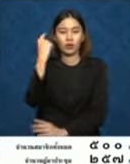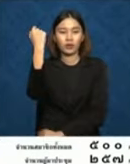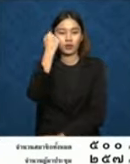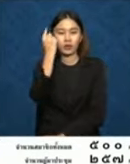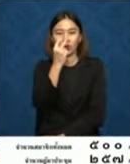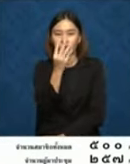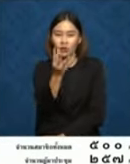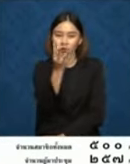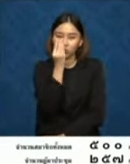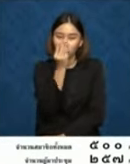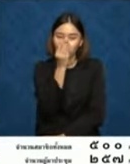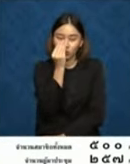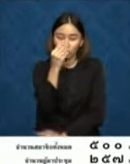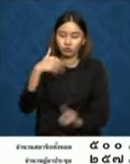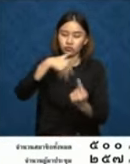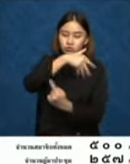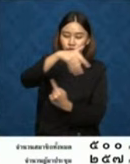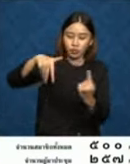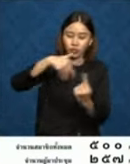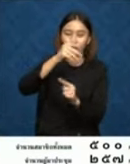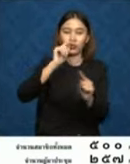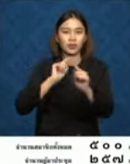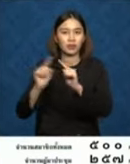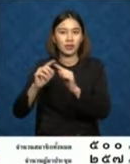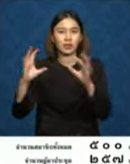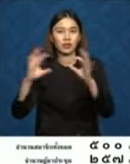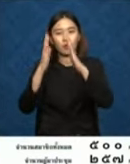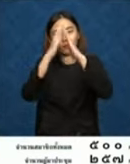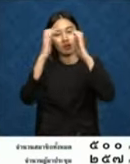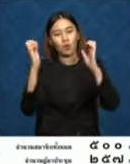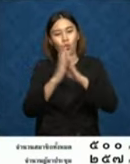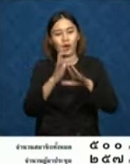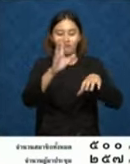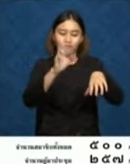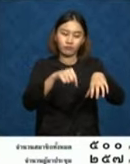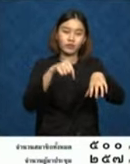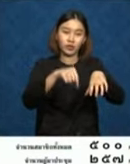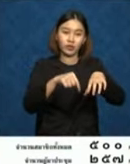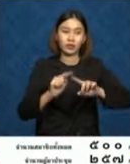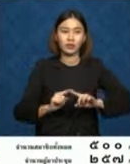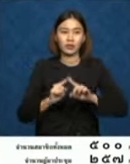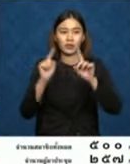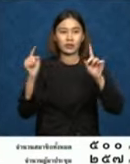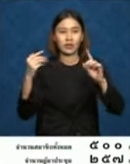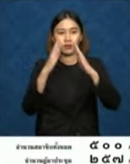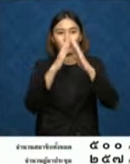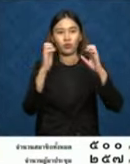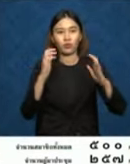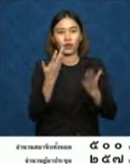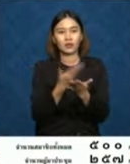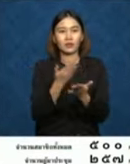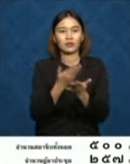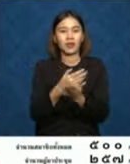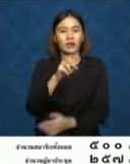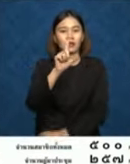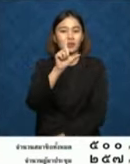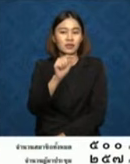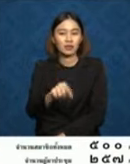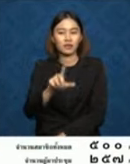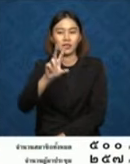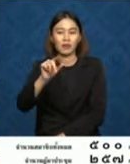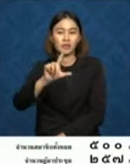ได้ดูทัศนียภาพนะครับในเรื่องของวัดวาอารามตรงนี้นะครับแต่ว่าสร้างโบสถ์ในราคาเกือบ20หรือ30